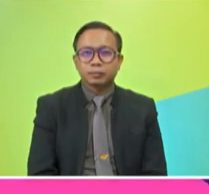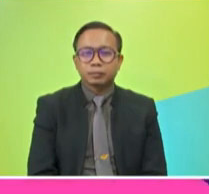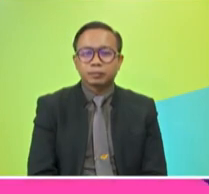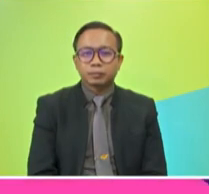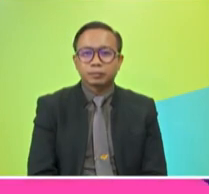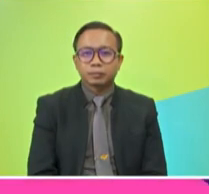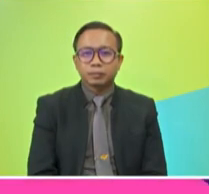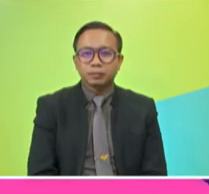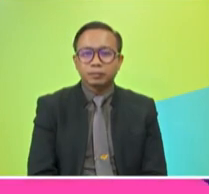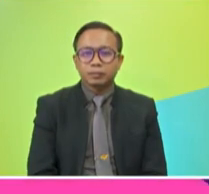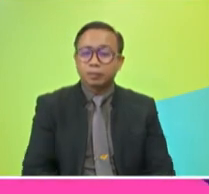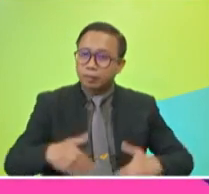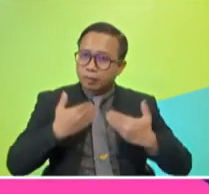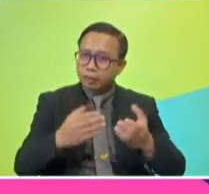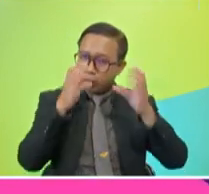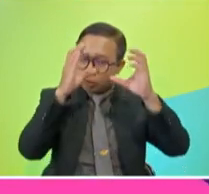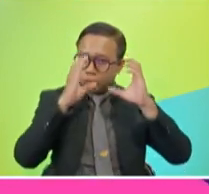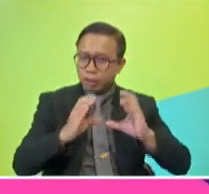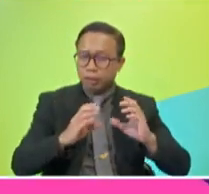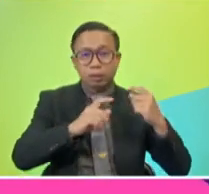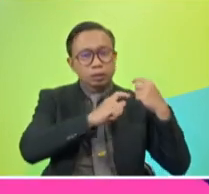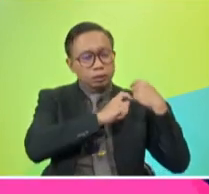Bagaimana cara bertanggung jawab